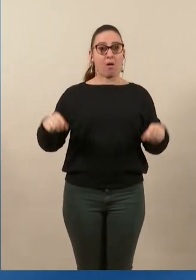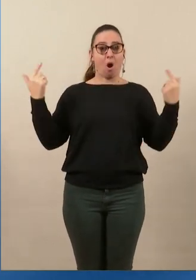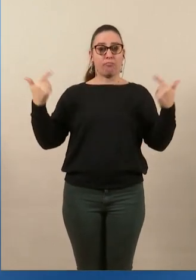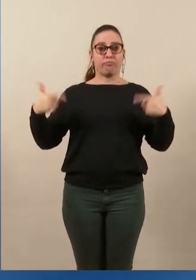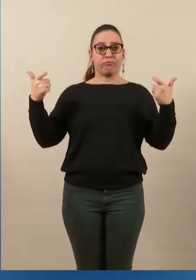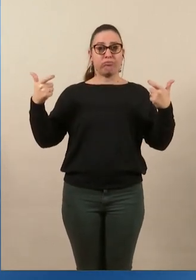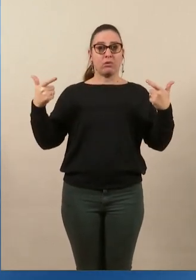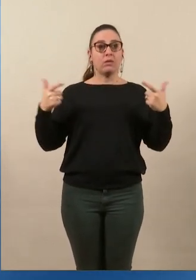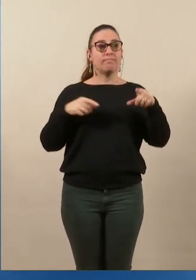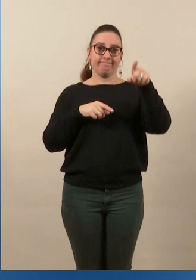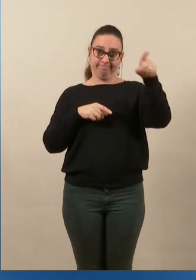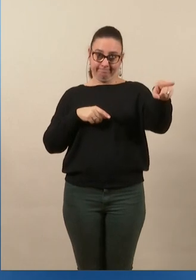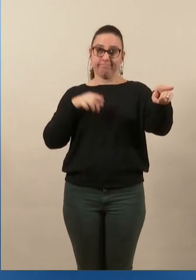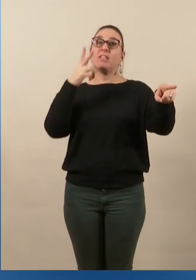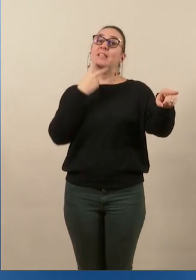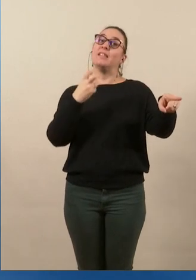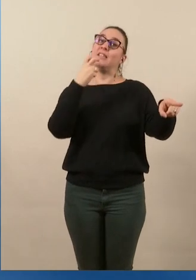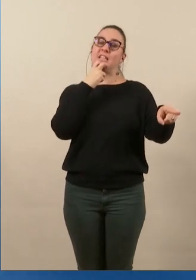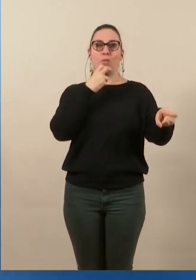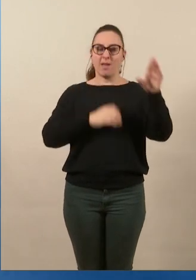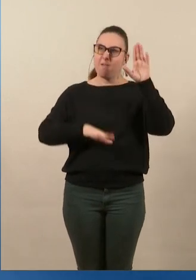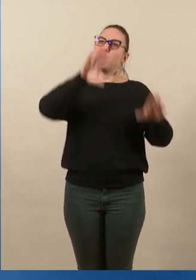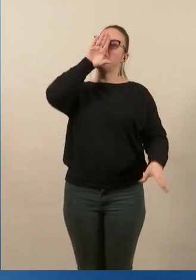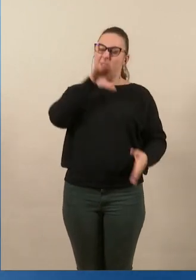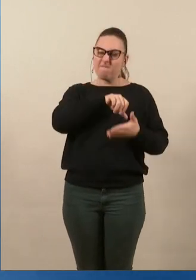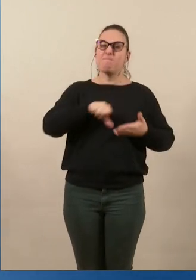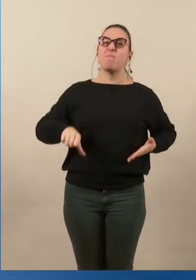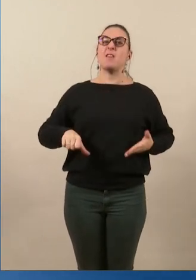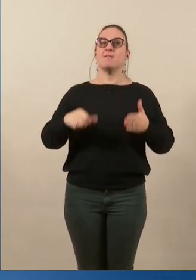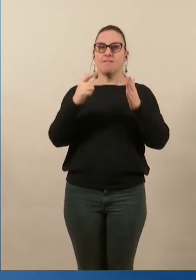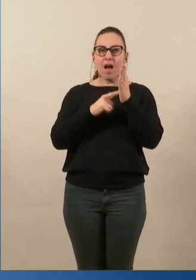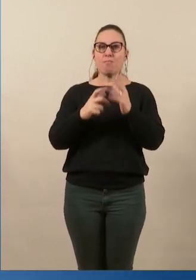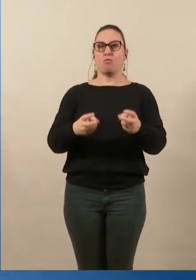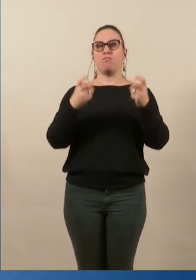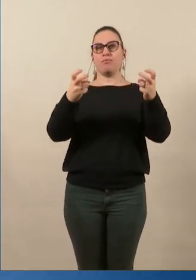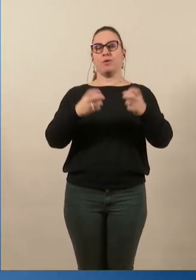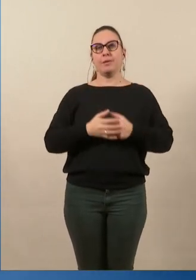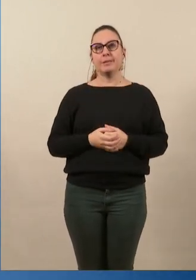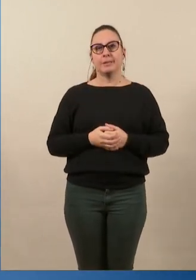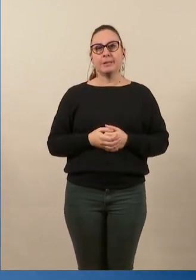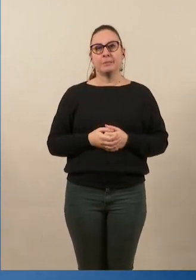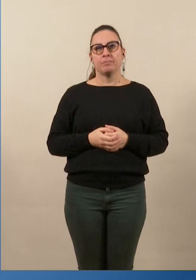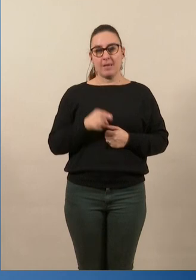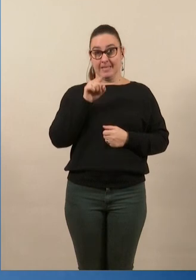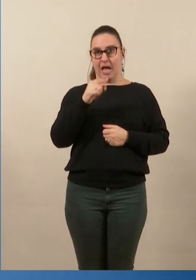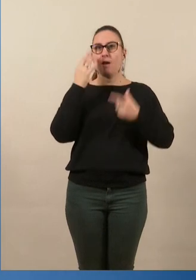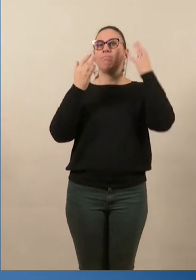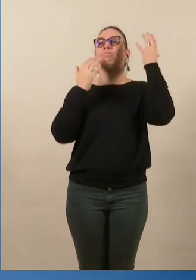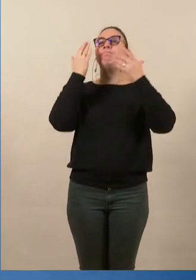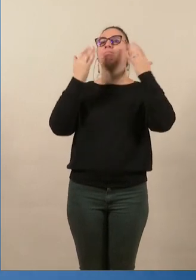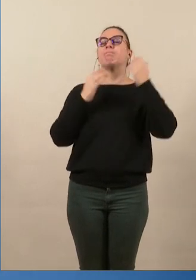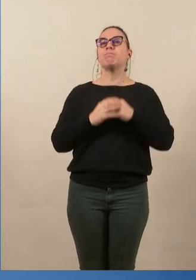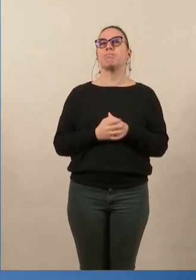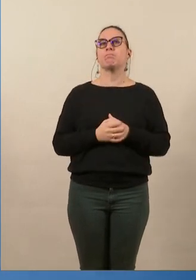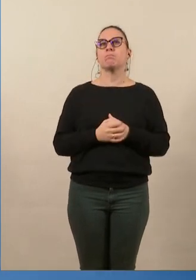bah le citoyen il va payer voilà le citoyen va payer et là c'est interpellant c'est d'autant plus